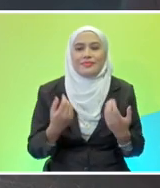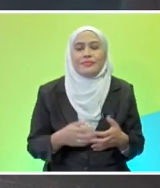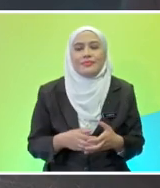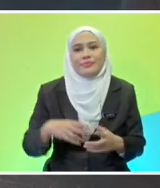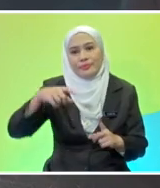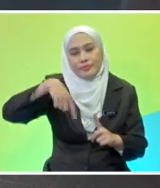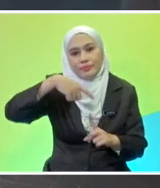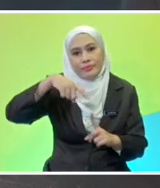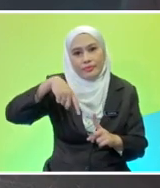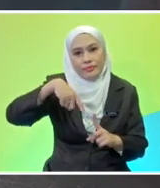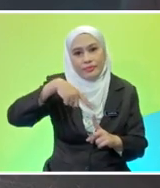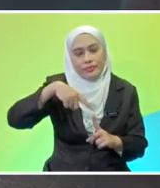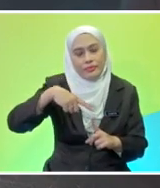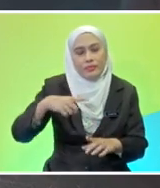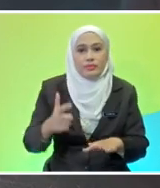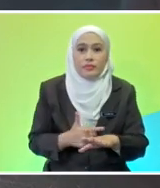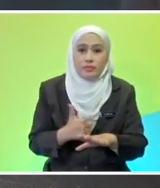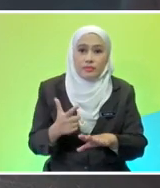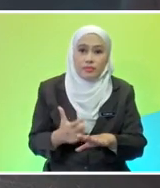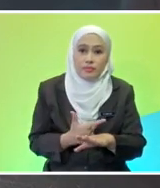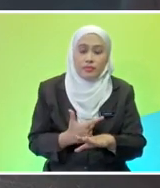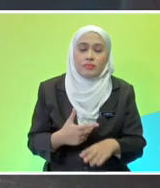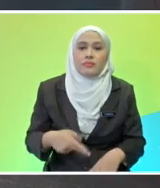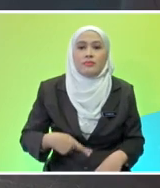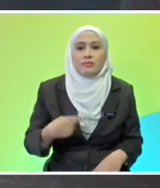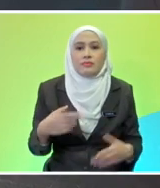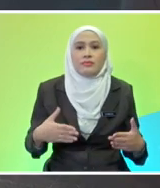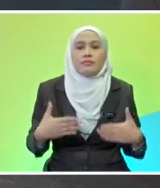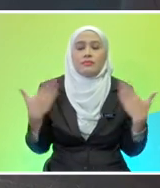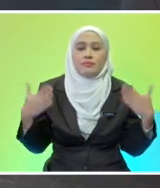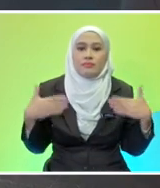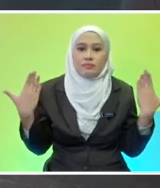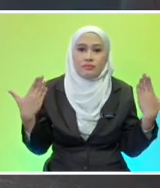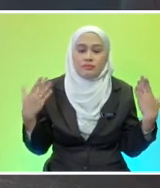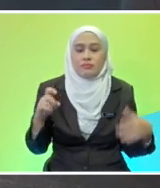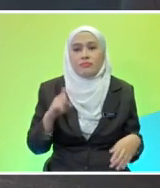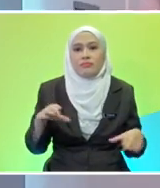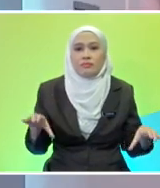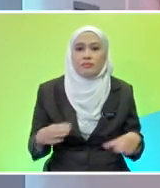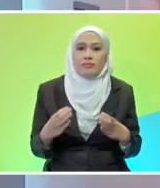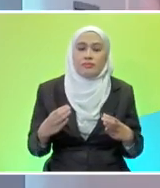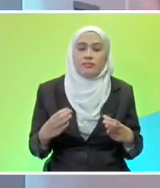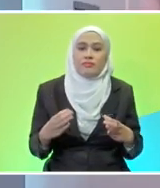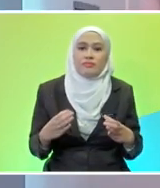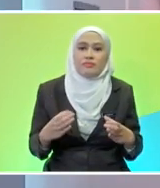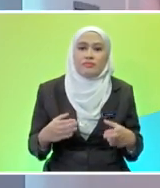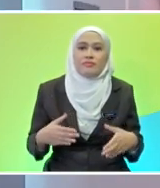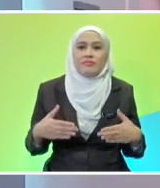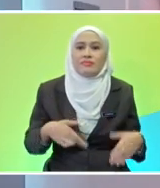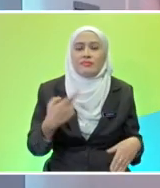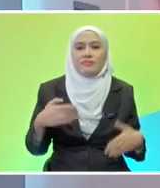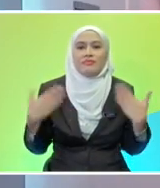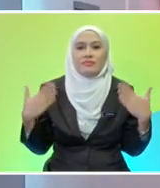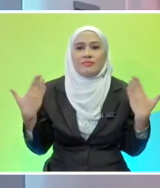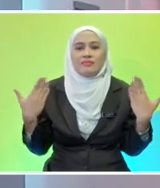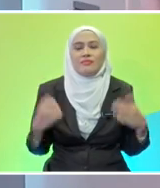bila rasa gembira, kita kenalah buat dengan perasaan gembira. Kalau kita buat dengan macam sedih, rasa gembira. Maknanya tak gembira.